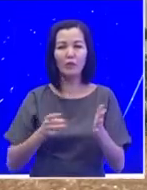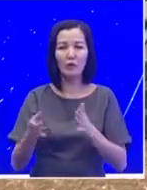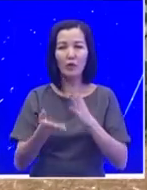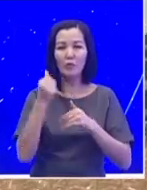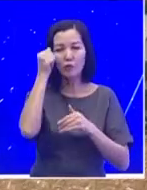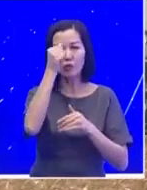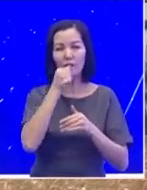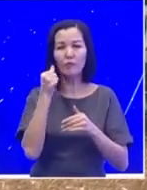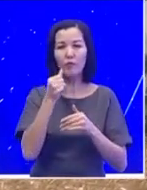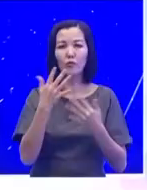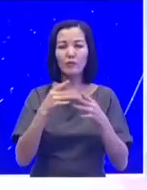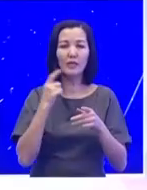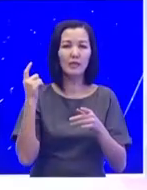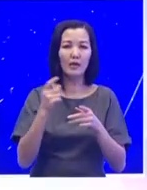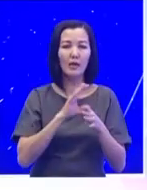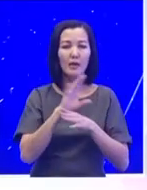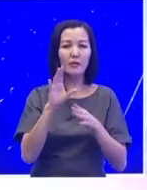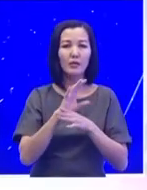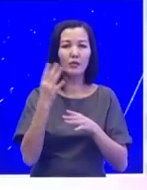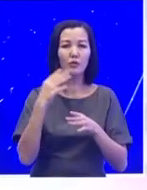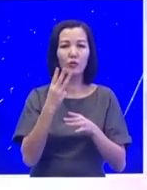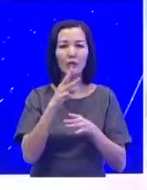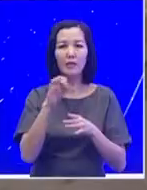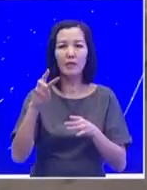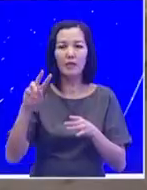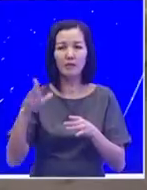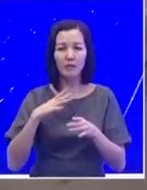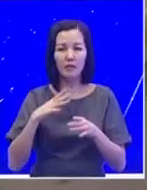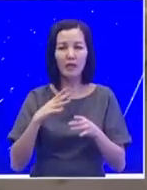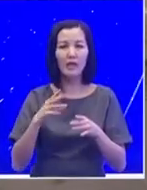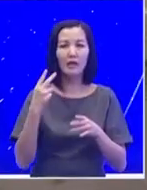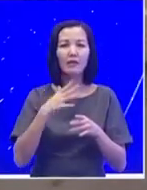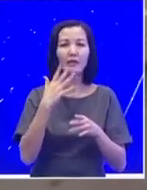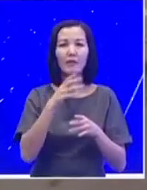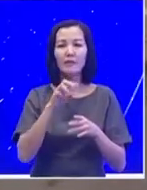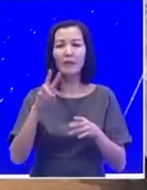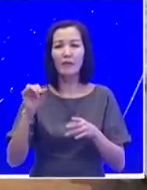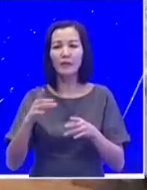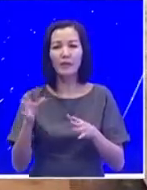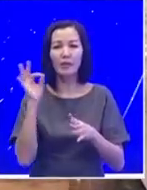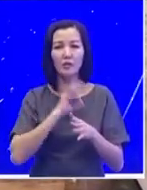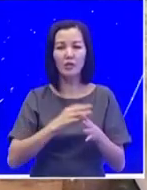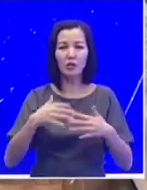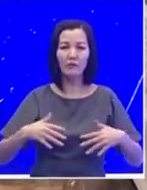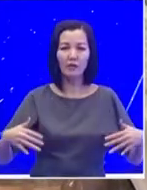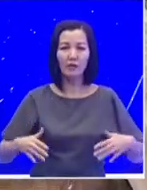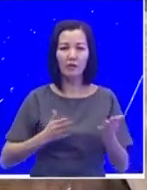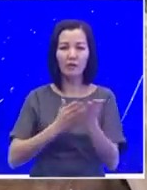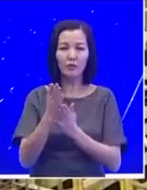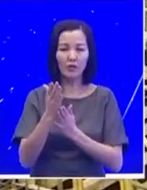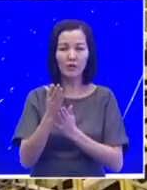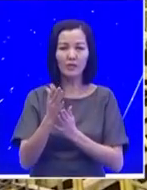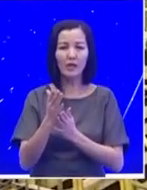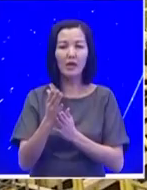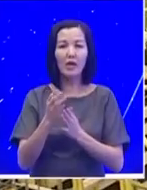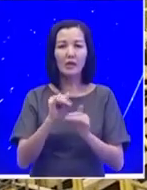прошлом году местные аграрии произвели продукции почти на 43 миллиарда тенге. Из них 25 миллиардов принесла животноводческая отрасль.